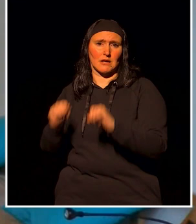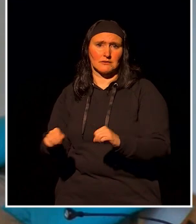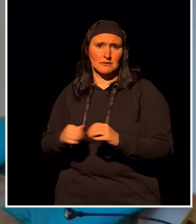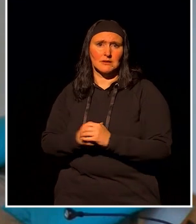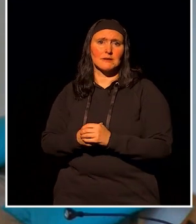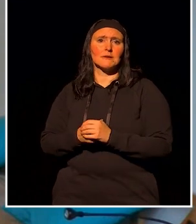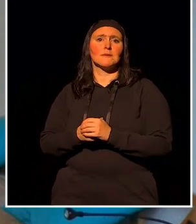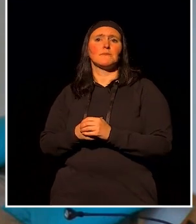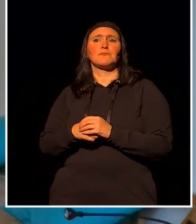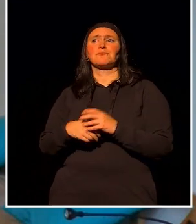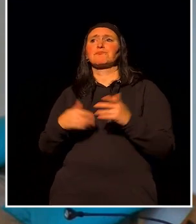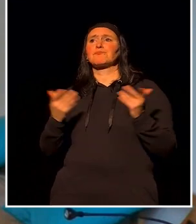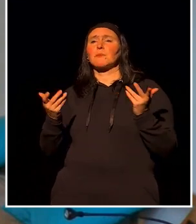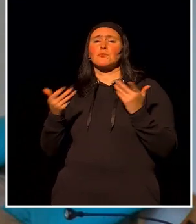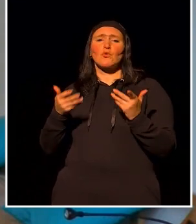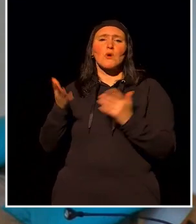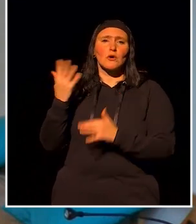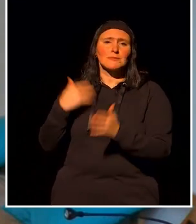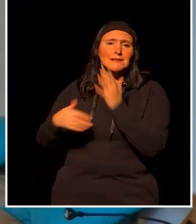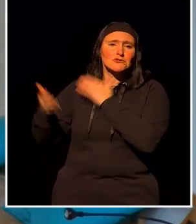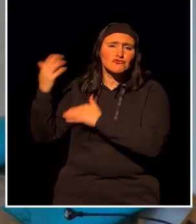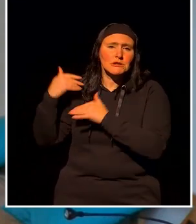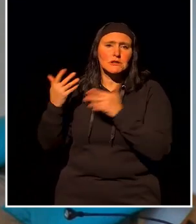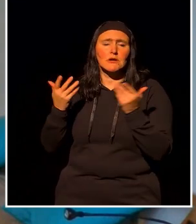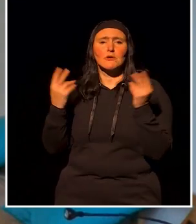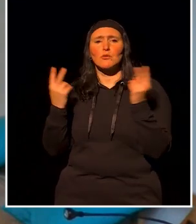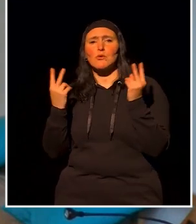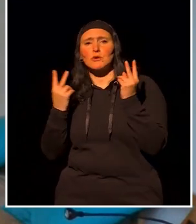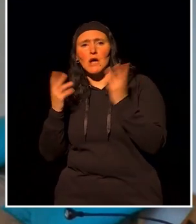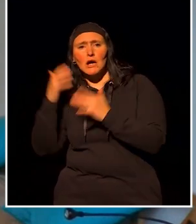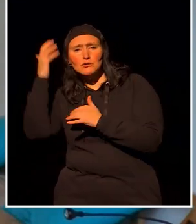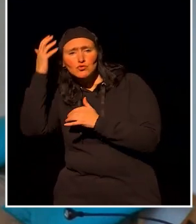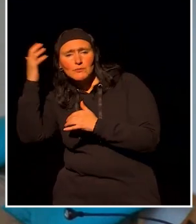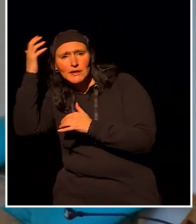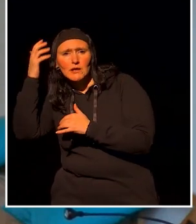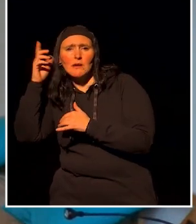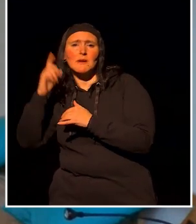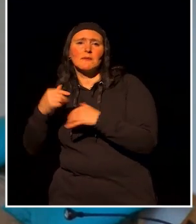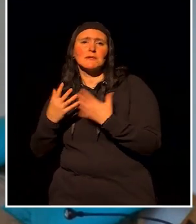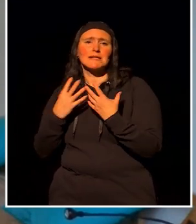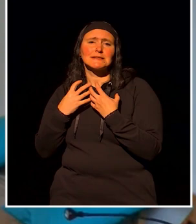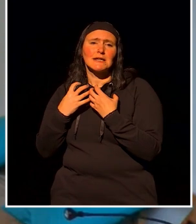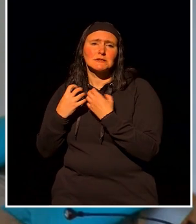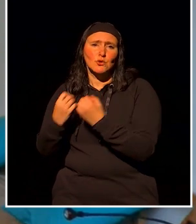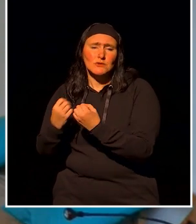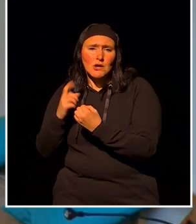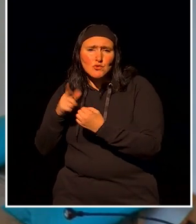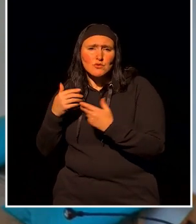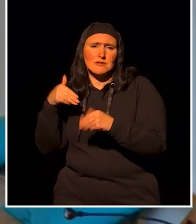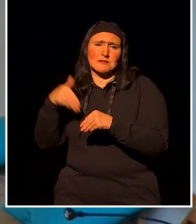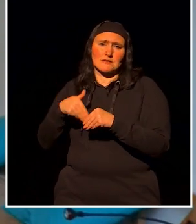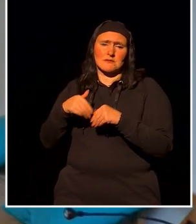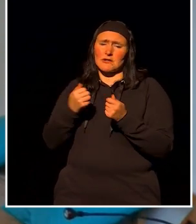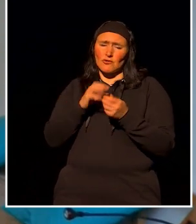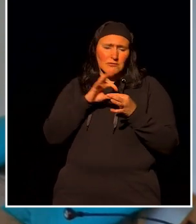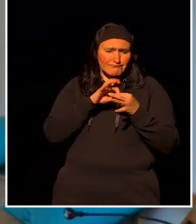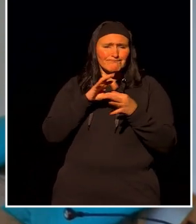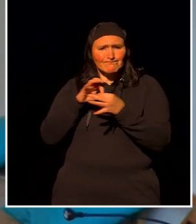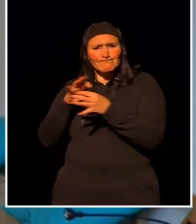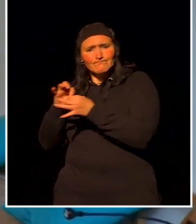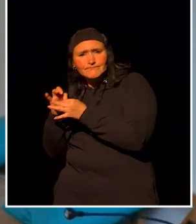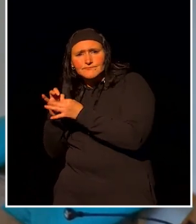und von daher auch mit Utopie, mit Sehnsucht und so weiter in Zusammenhang steht und auf der anderen Seite die